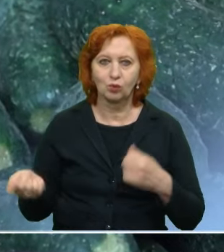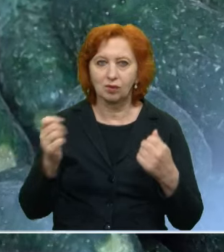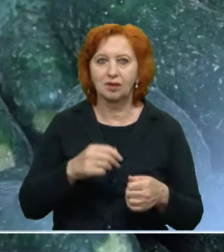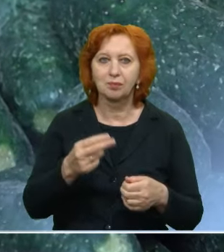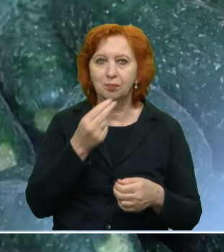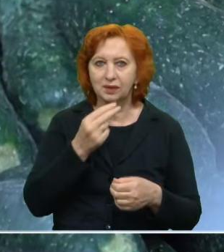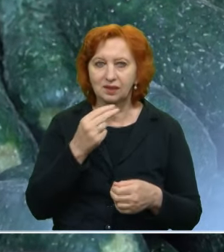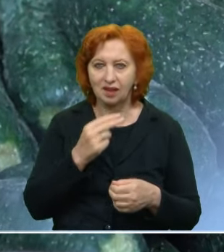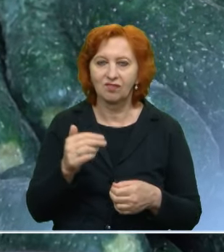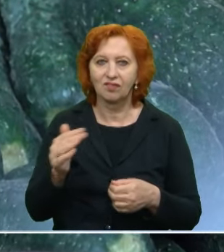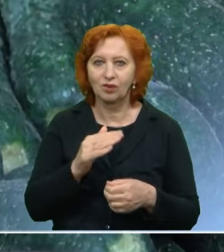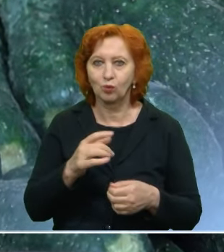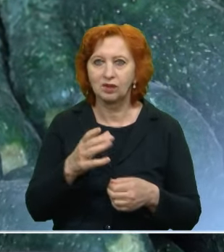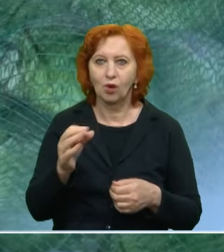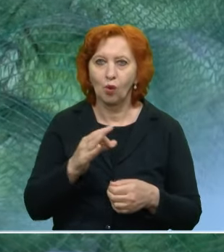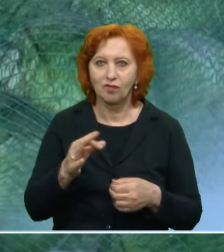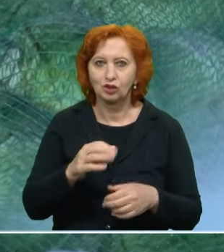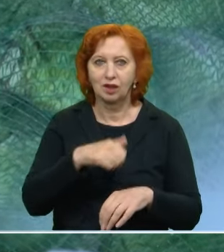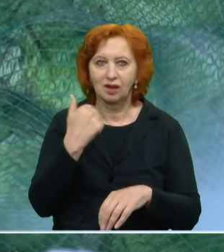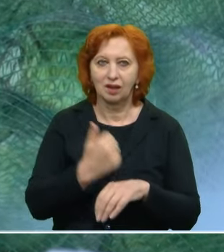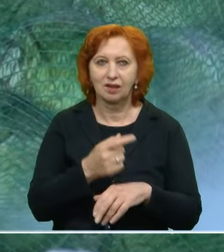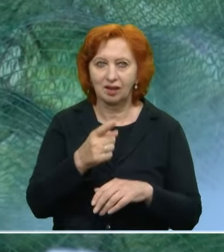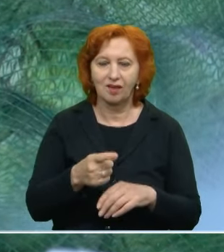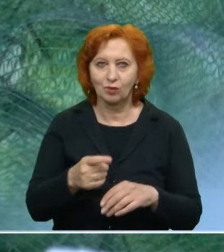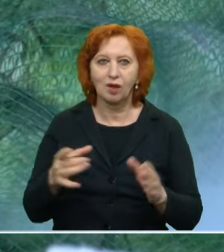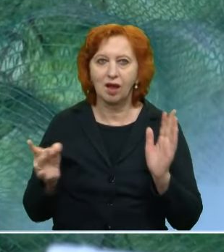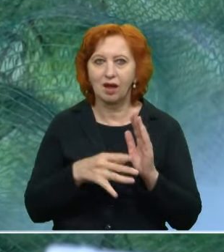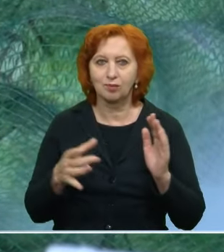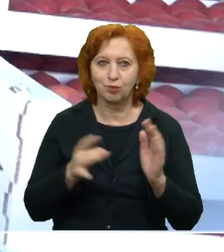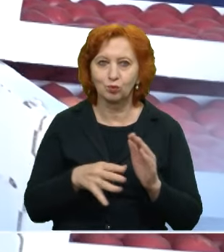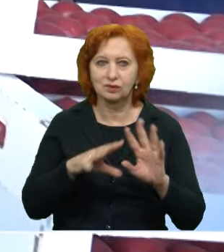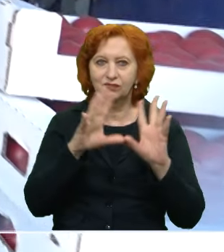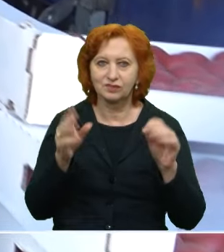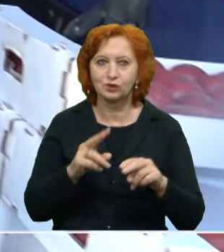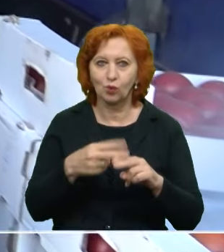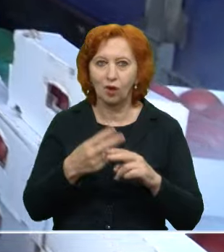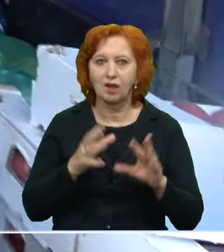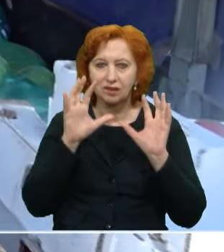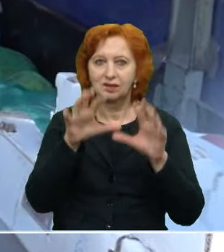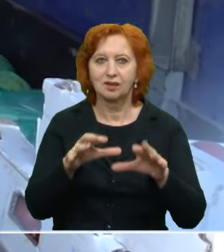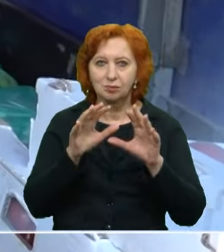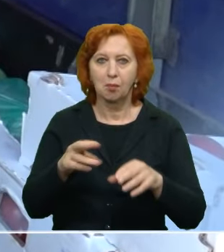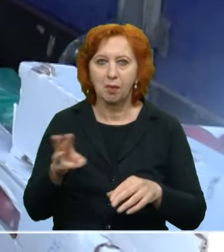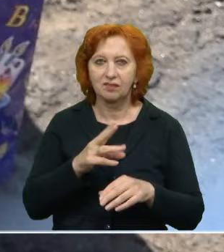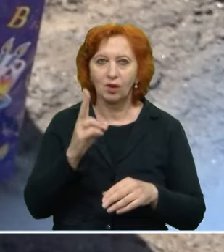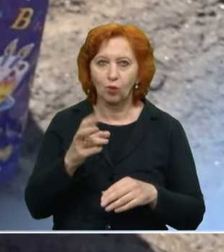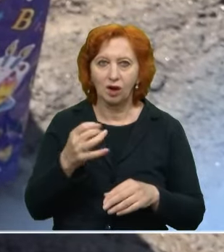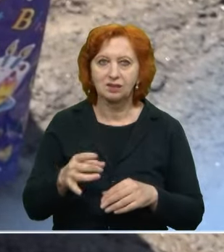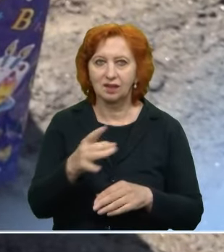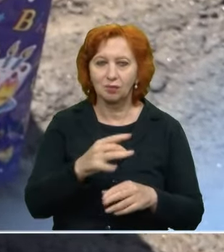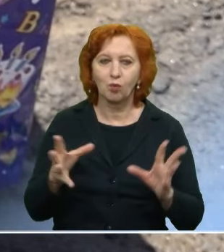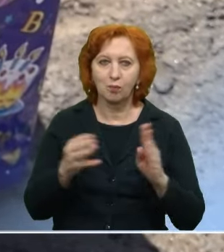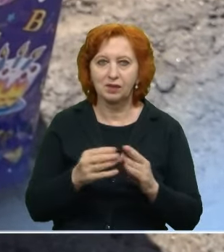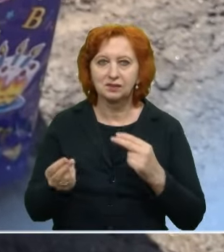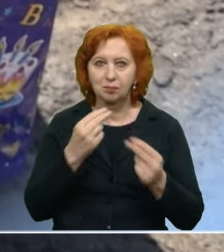продукты питания, фрукты, овощи и главную летнюю ягоду – арбуз. Все это передали жители Матвеева-Курганского района. Вместе с